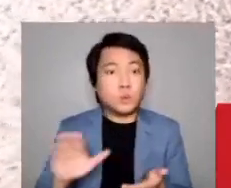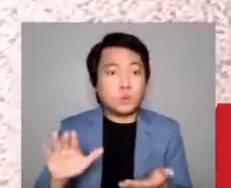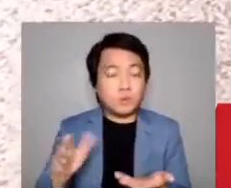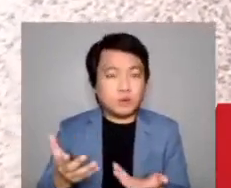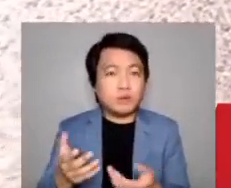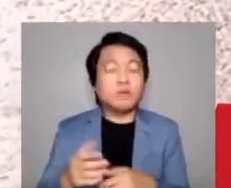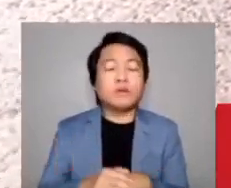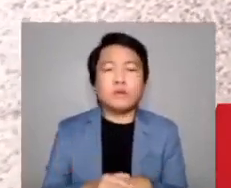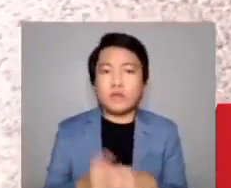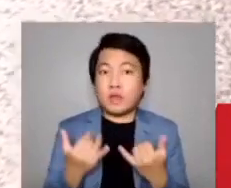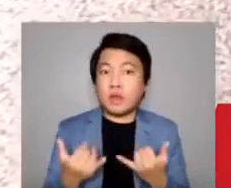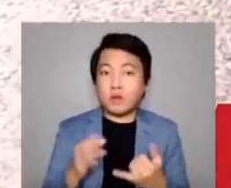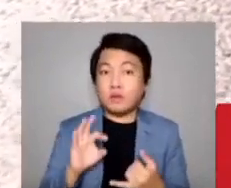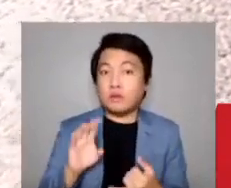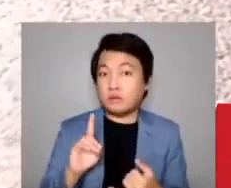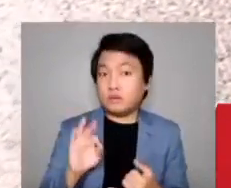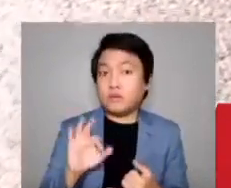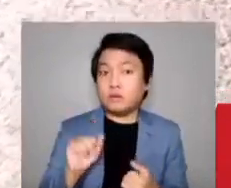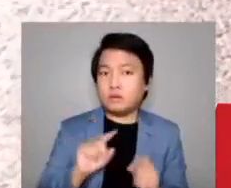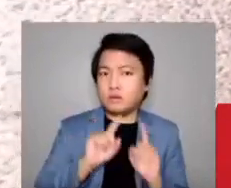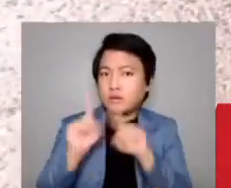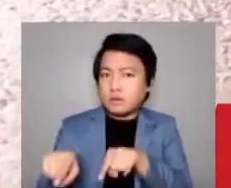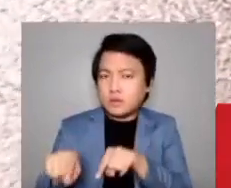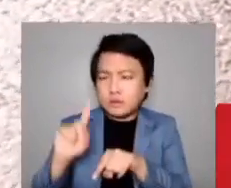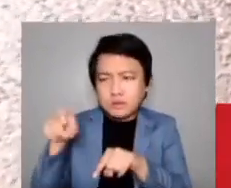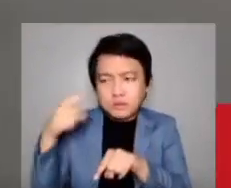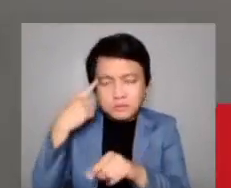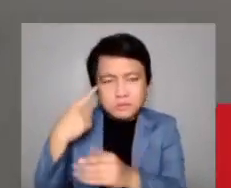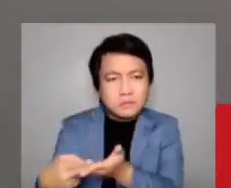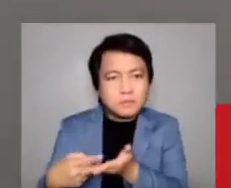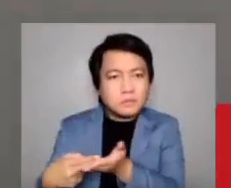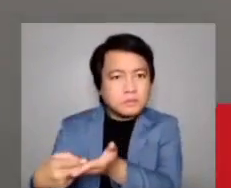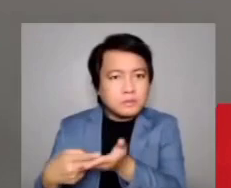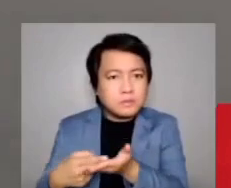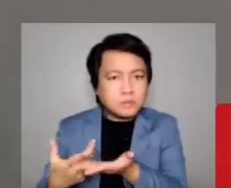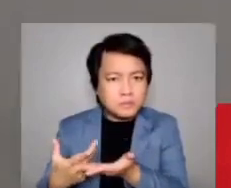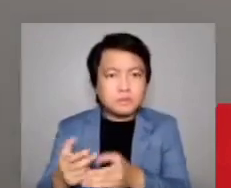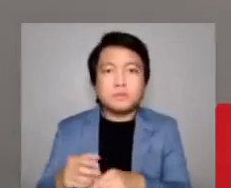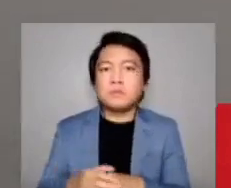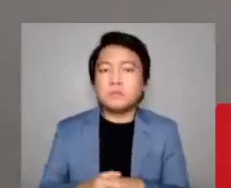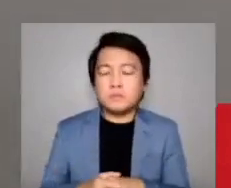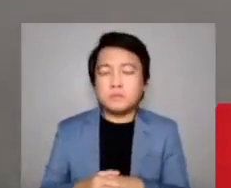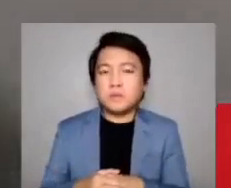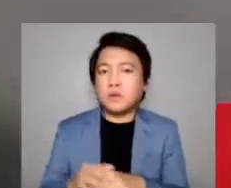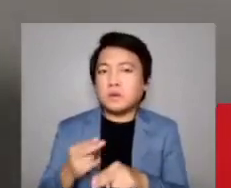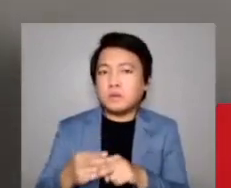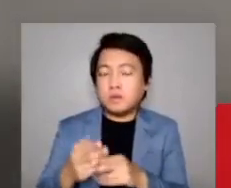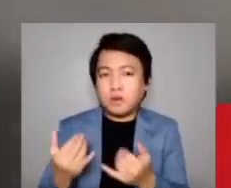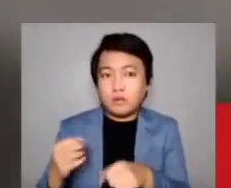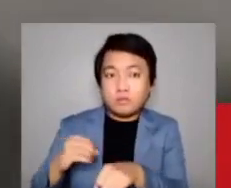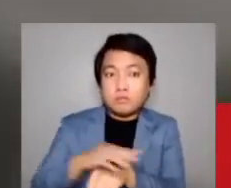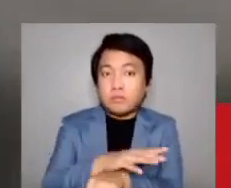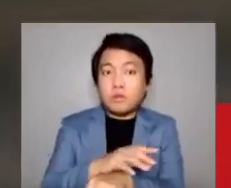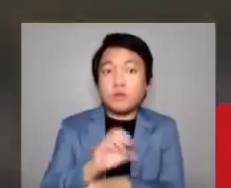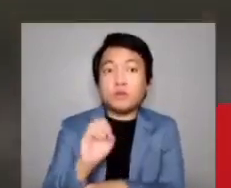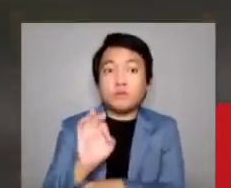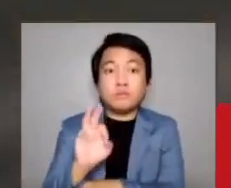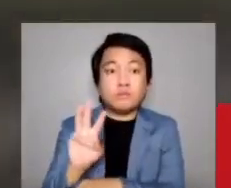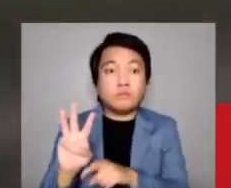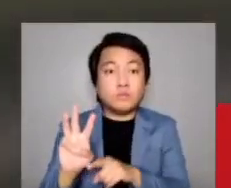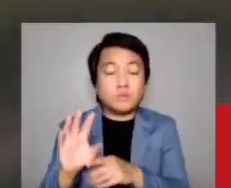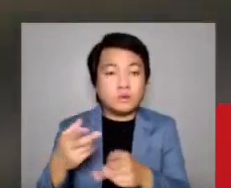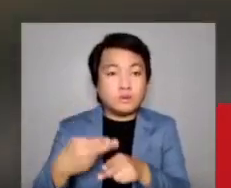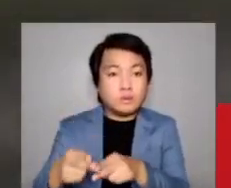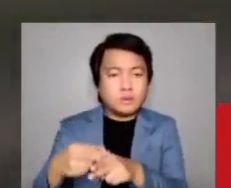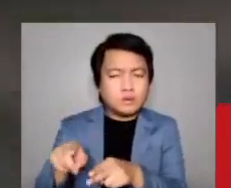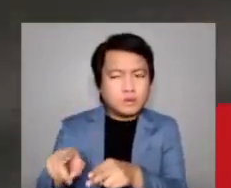para kausapin ang Kuwaiti government. Tuloy naman ang pagbibigay ng ayuda sa mga apektadong OFW sa Kuwait. Tinitingnan din daw ng DMW ang iba pang